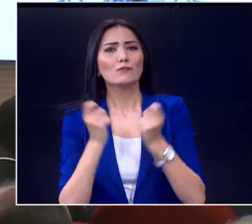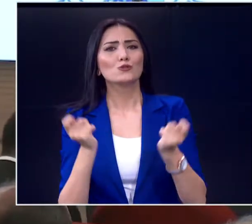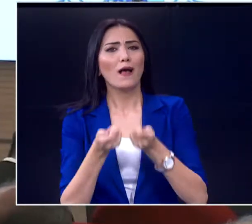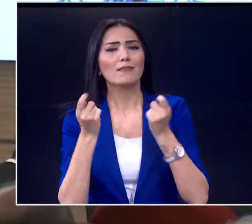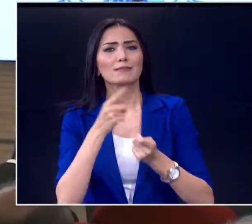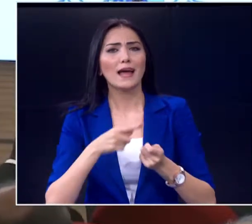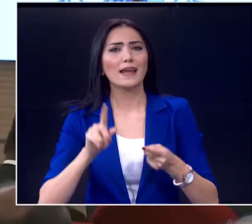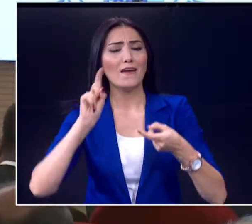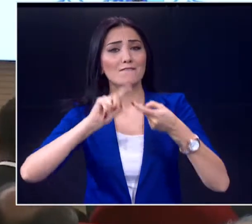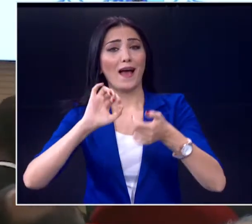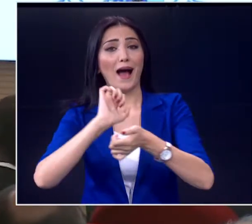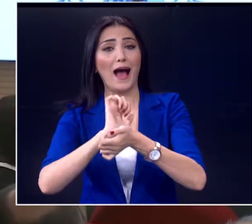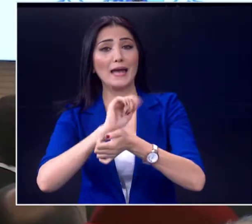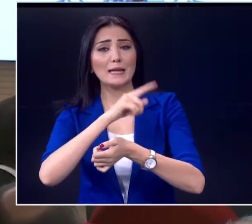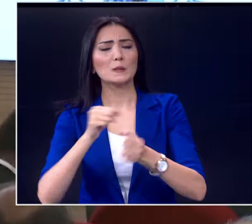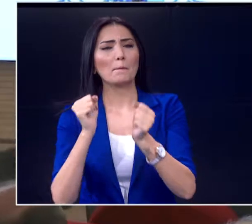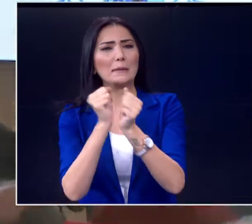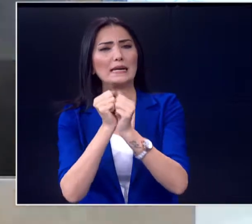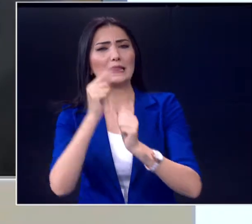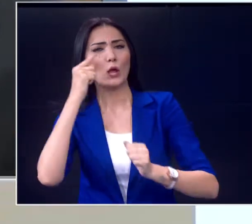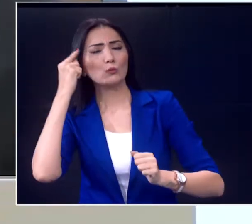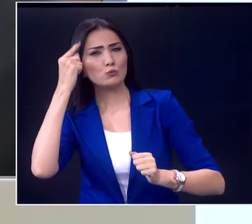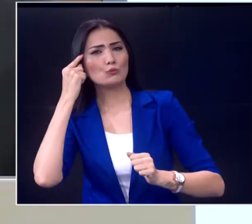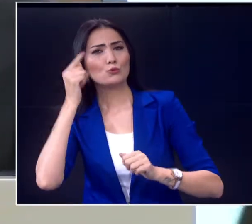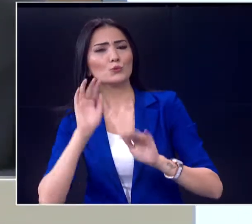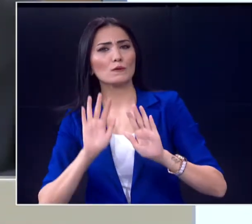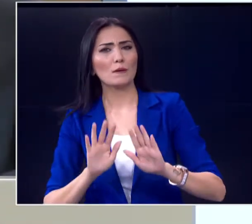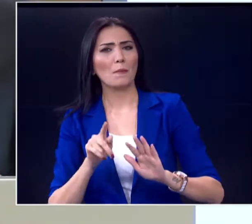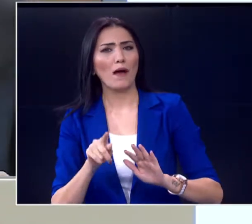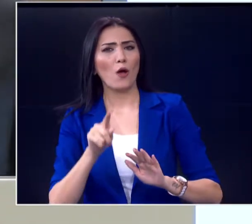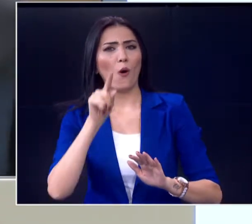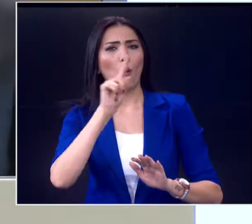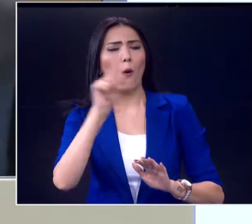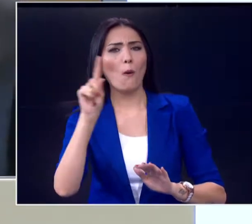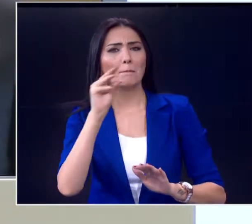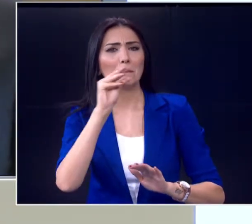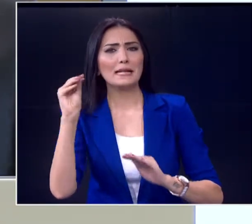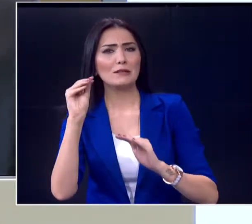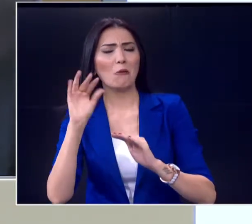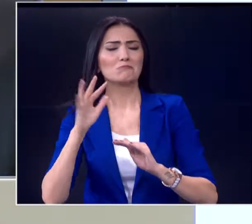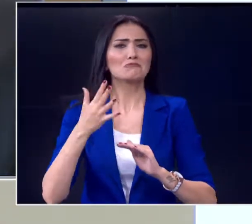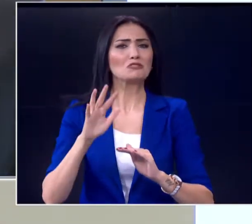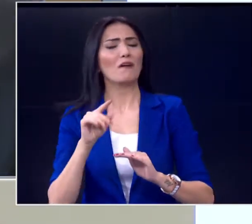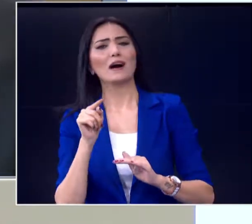çalışanlarıyla ve ailesiyle birlikte düşündüğümüz zaman 10 milyon